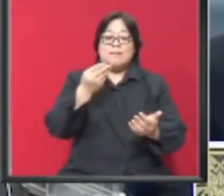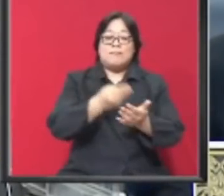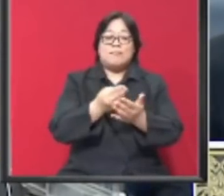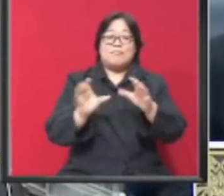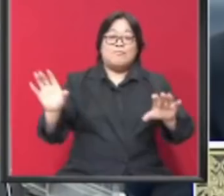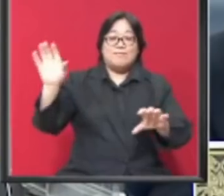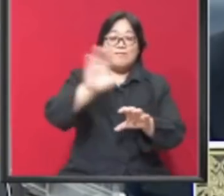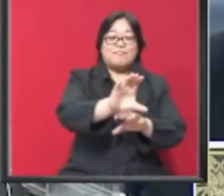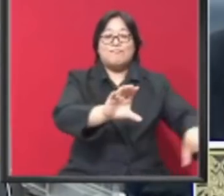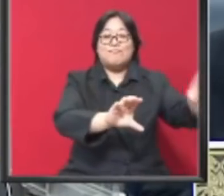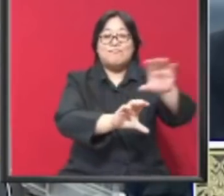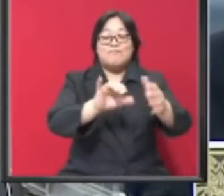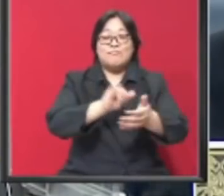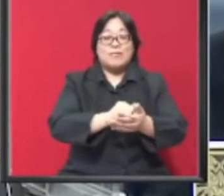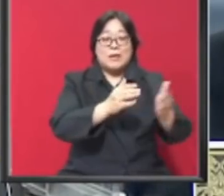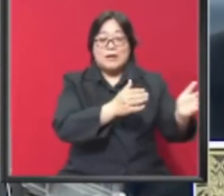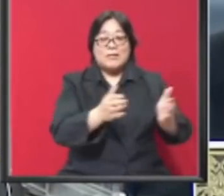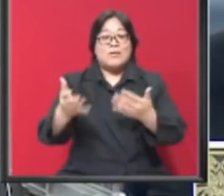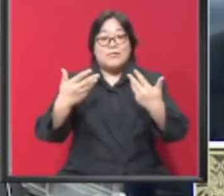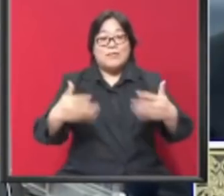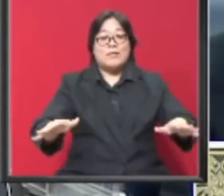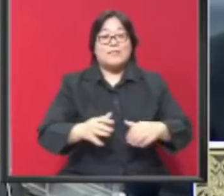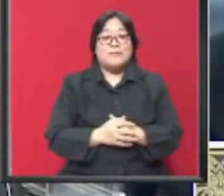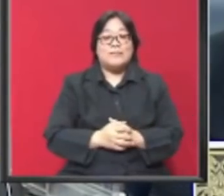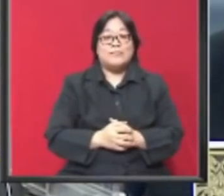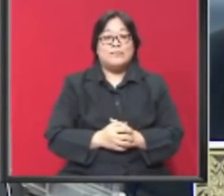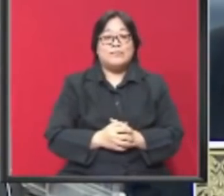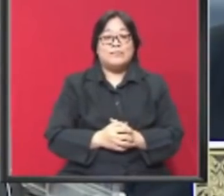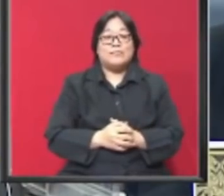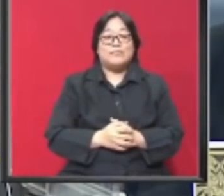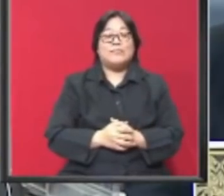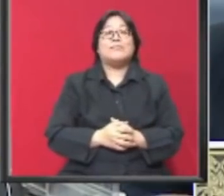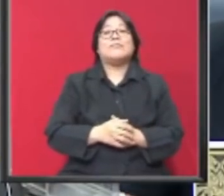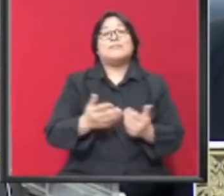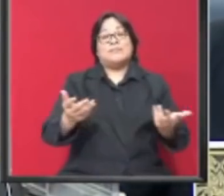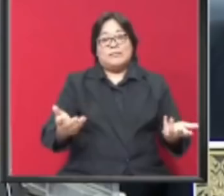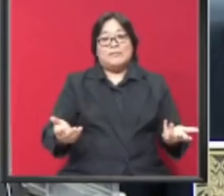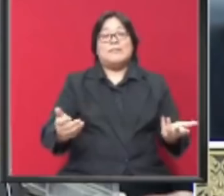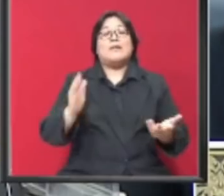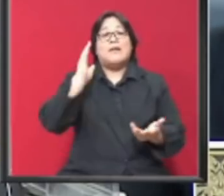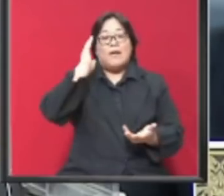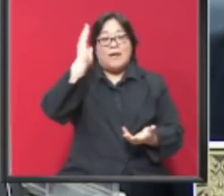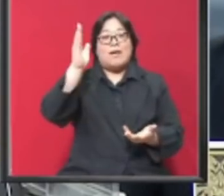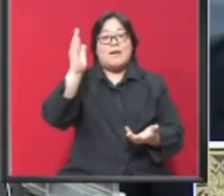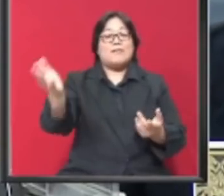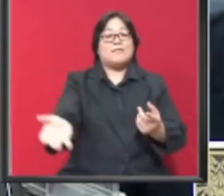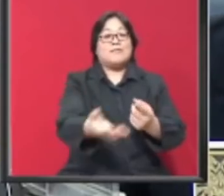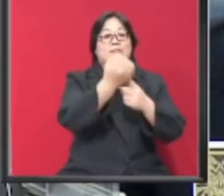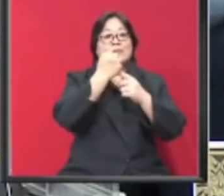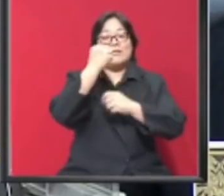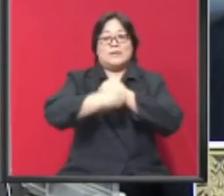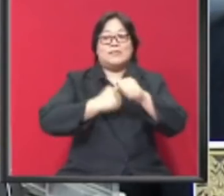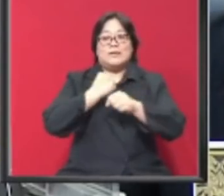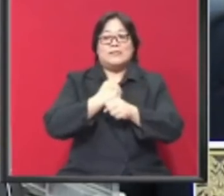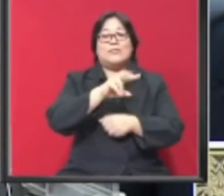yang dirancang akan aktif jika tidak laporan yang dirancang akan tercapai pada